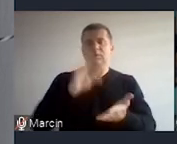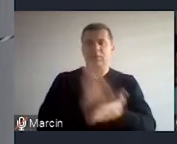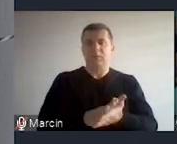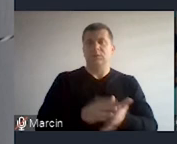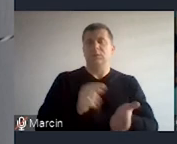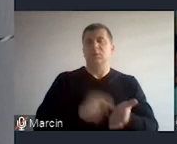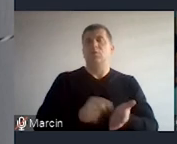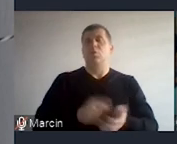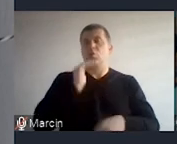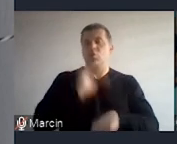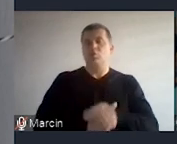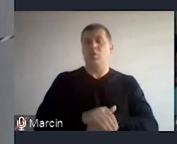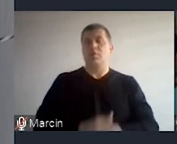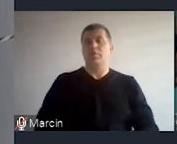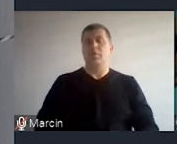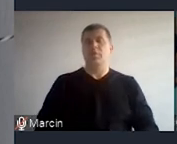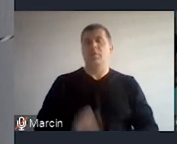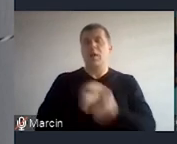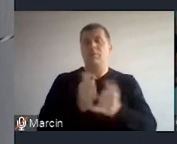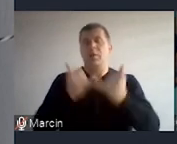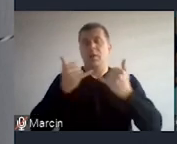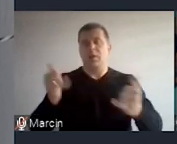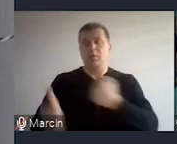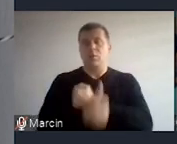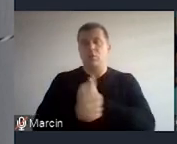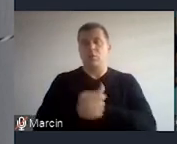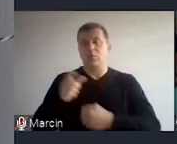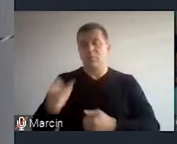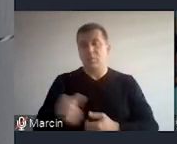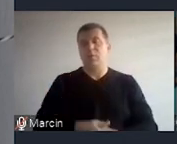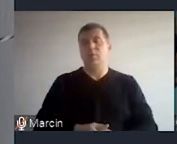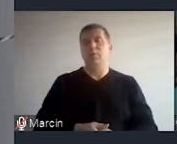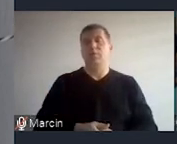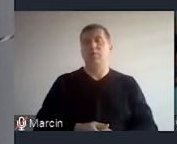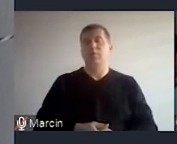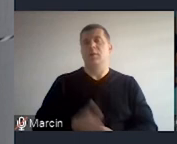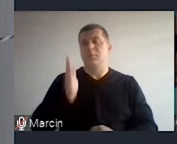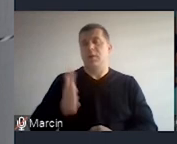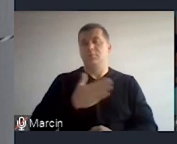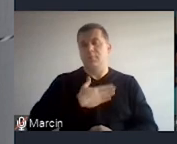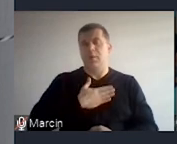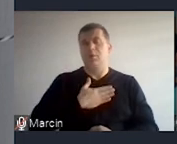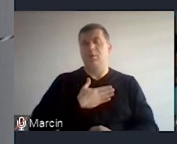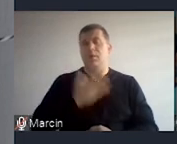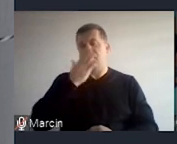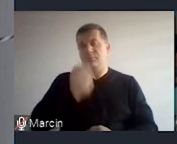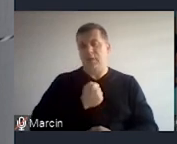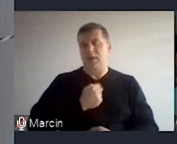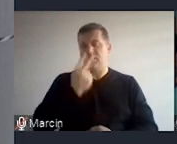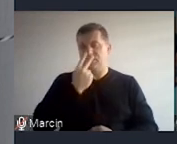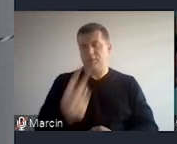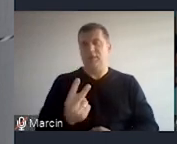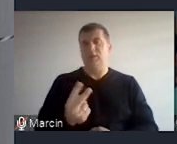na poziomie zapisów umowy czy innego dokumentu, który powoduje, że będziemy mieli wyraźnie